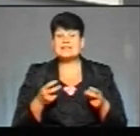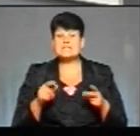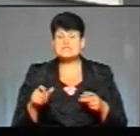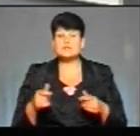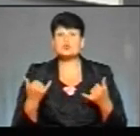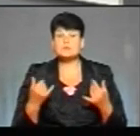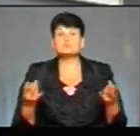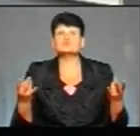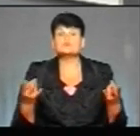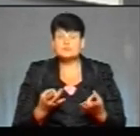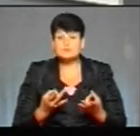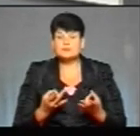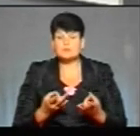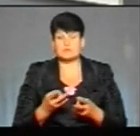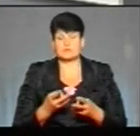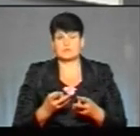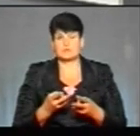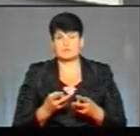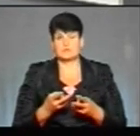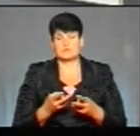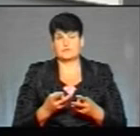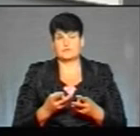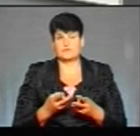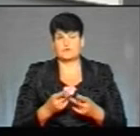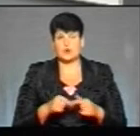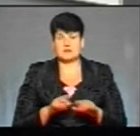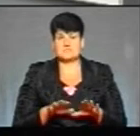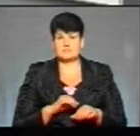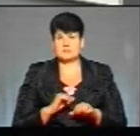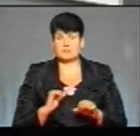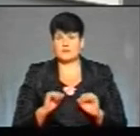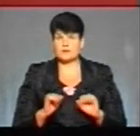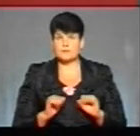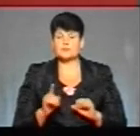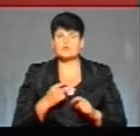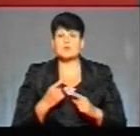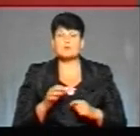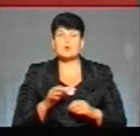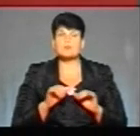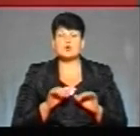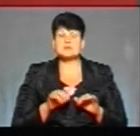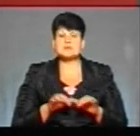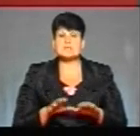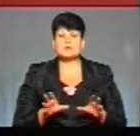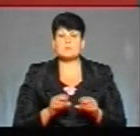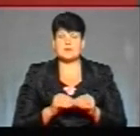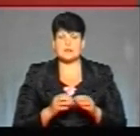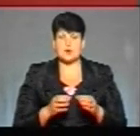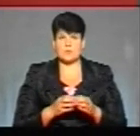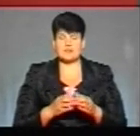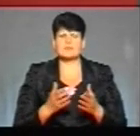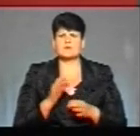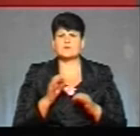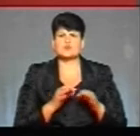затребовані на ринку праці, особливо в органах місцевого самоврядування. Якщо говорити про процес об'єднання в громади, який